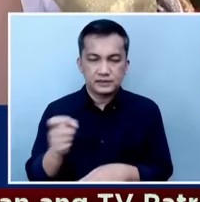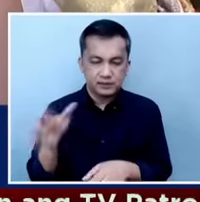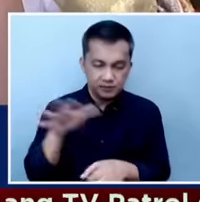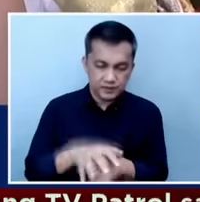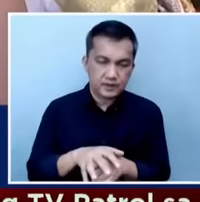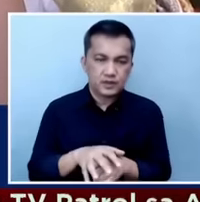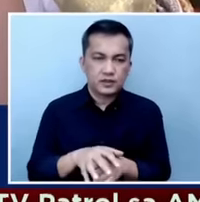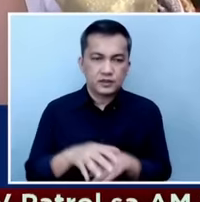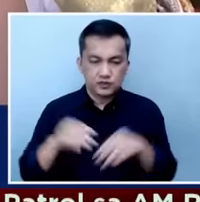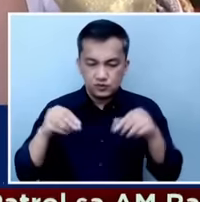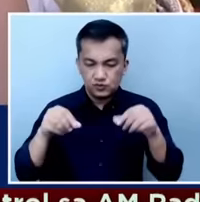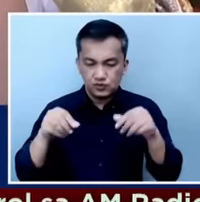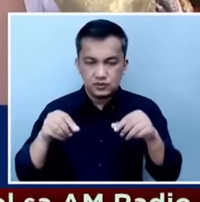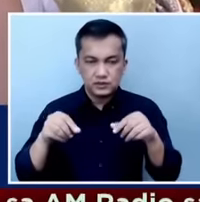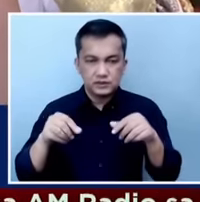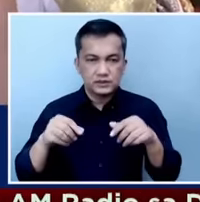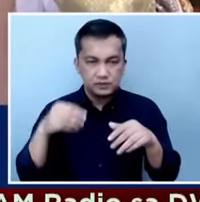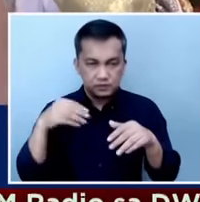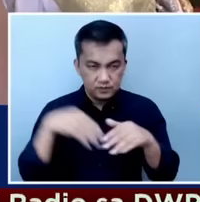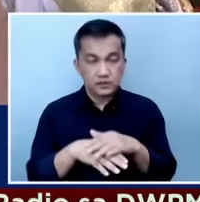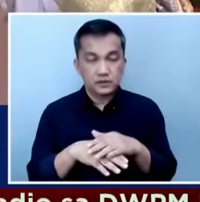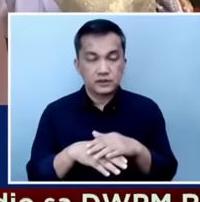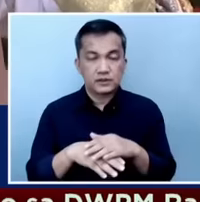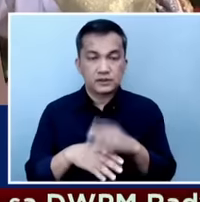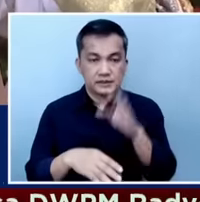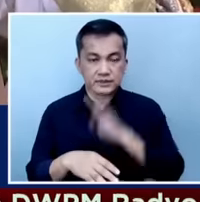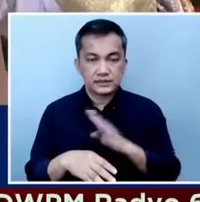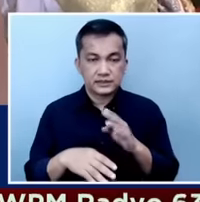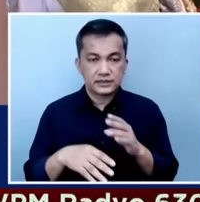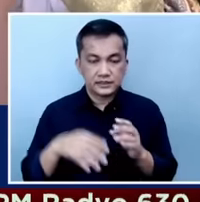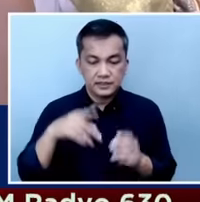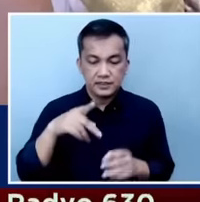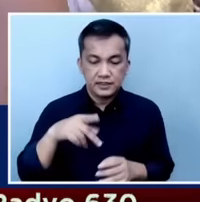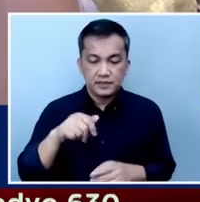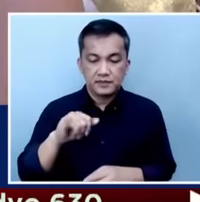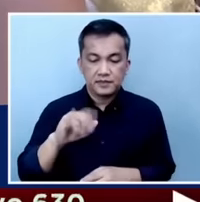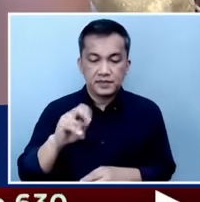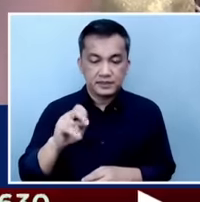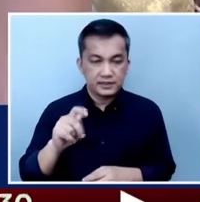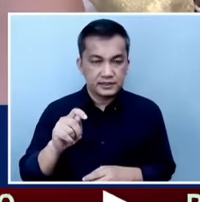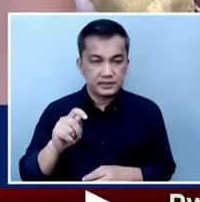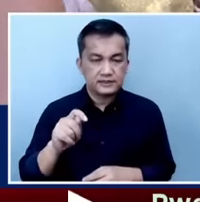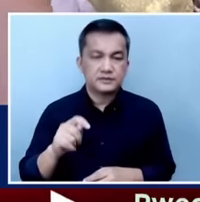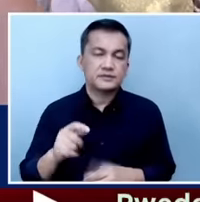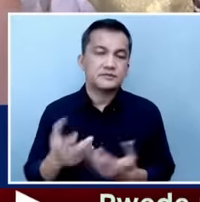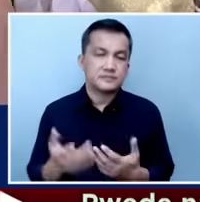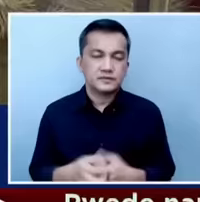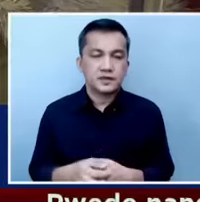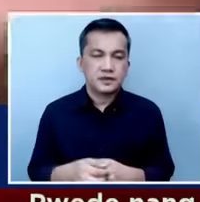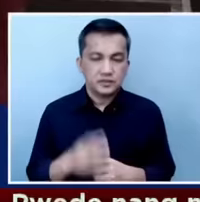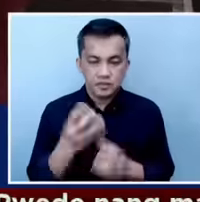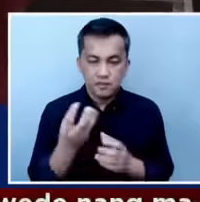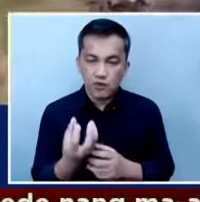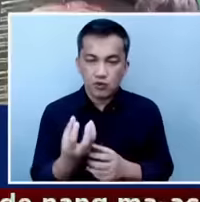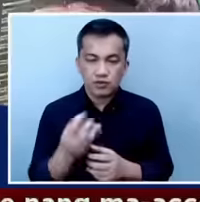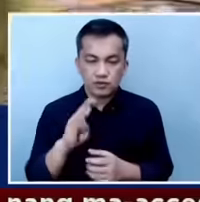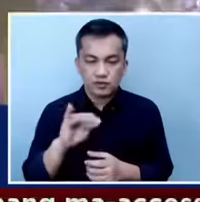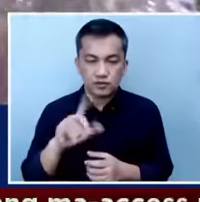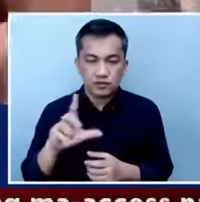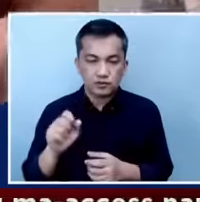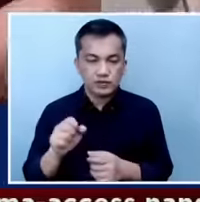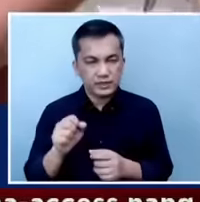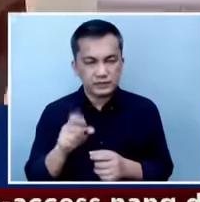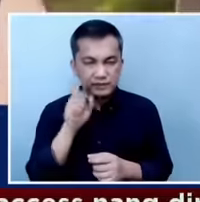alikabok, makakasira ho ng paint finish dun sa mga balls. Pwede siya magkagasgas.